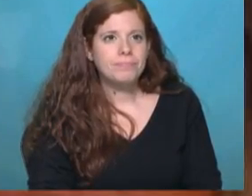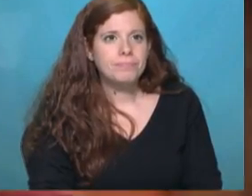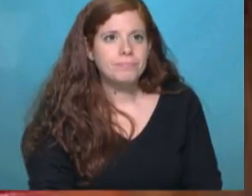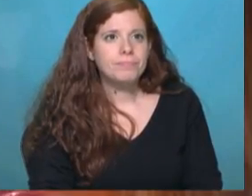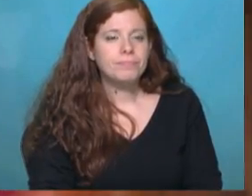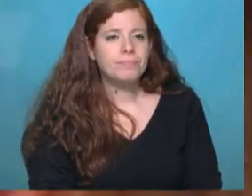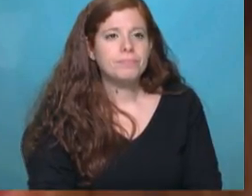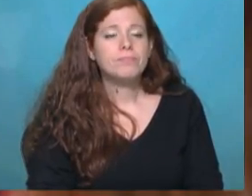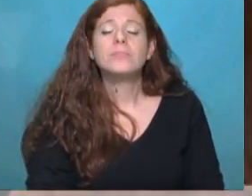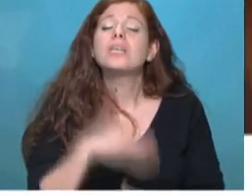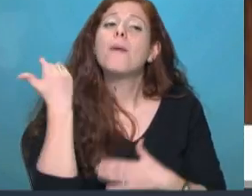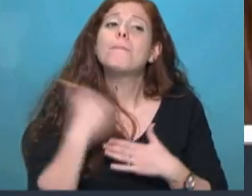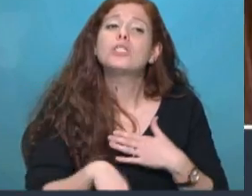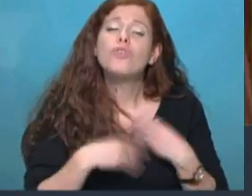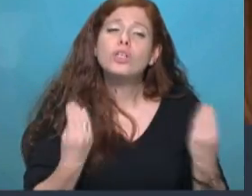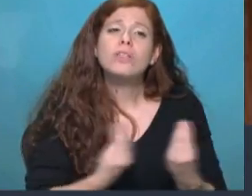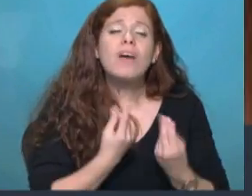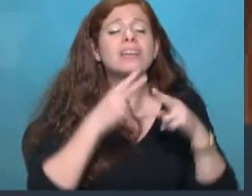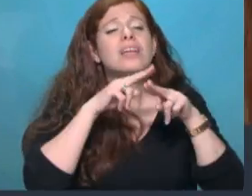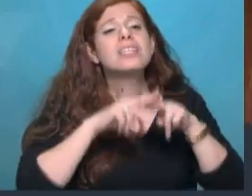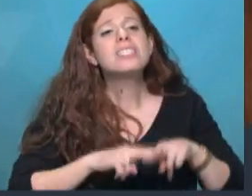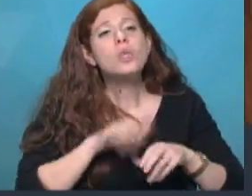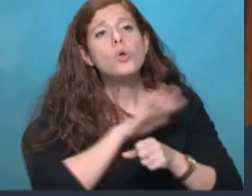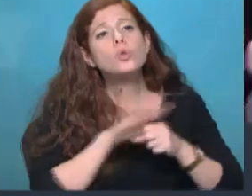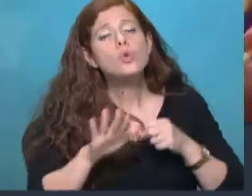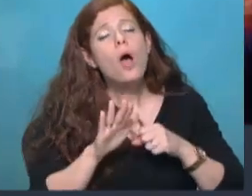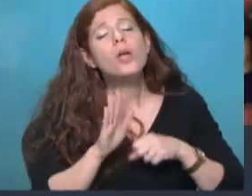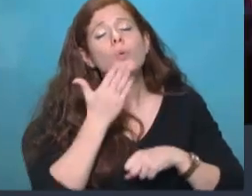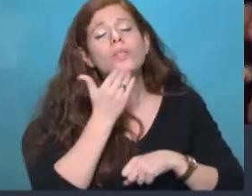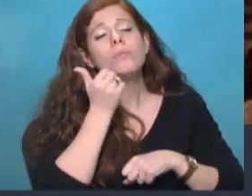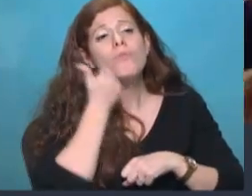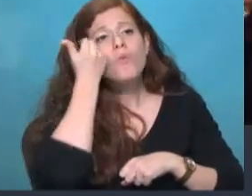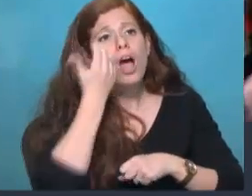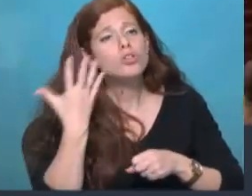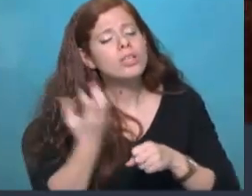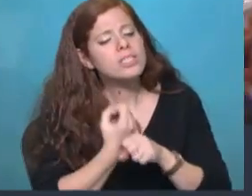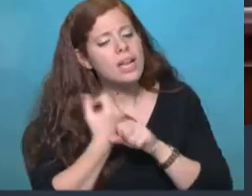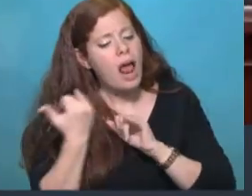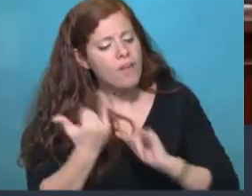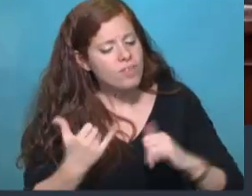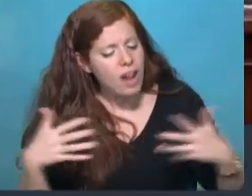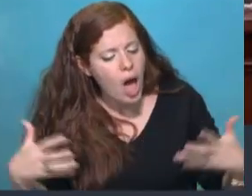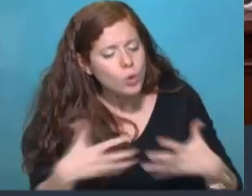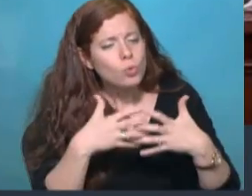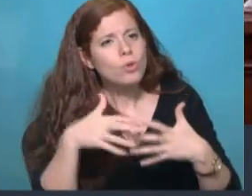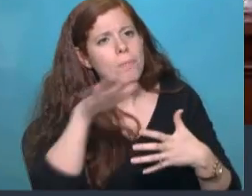בסופו של דבר היה זה ניצול שואה יהודי מבוגר שהצליח להביא לרגע של אחדות במערכת הפוליטית